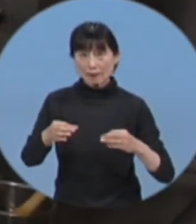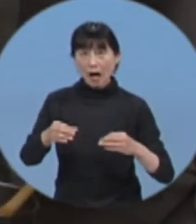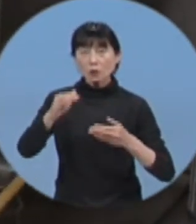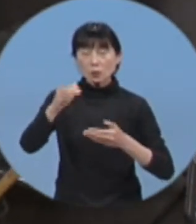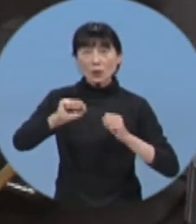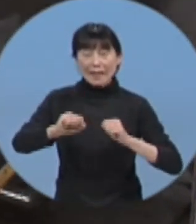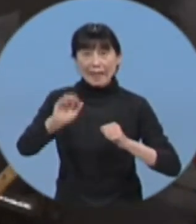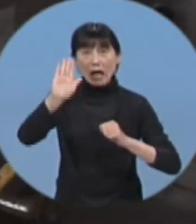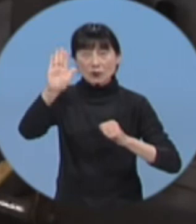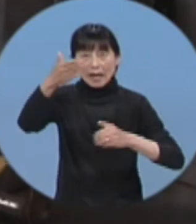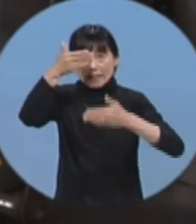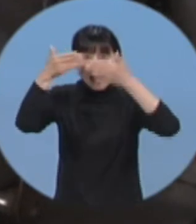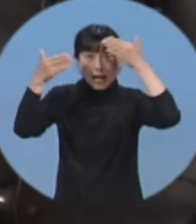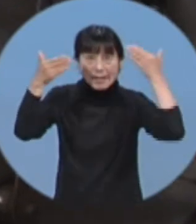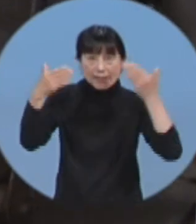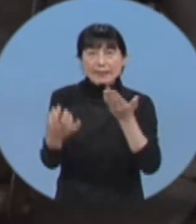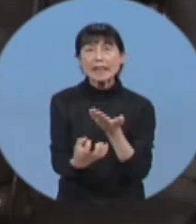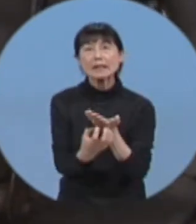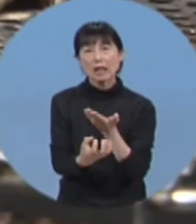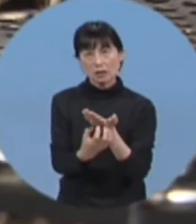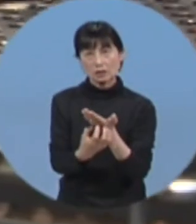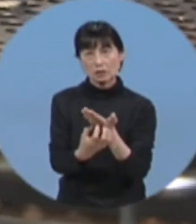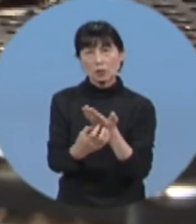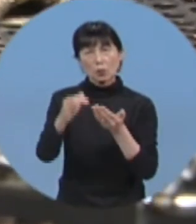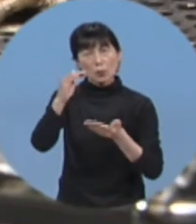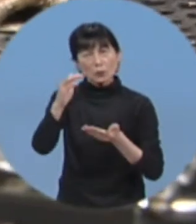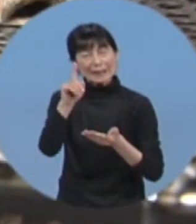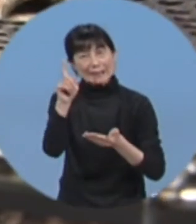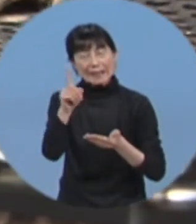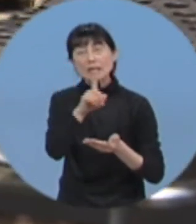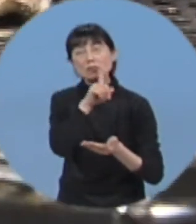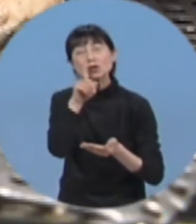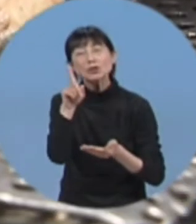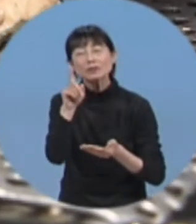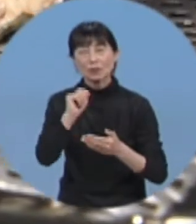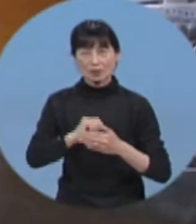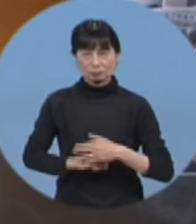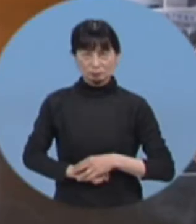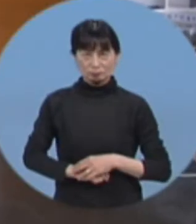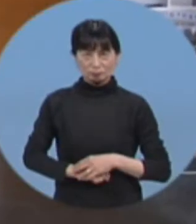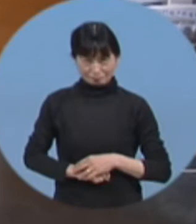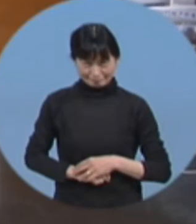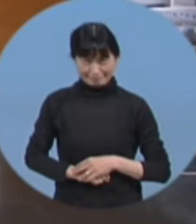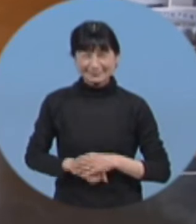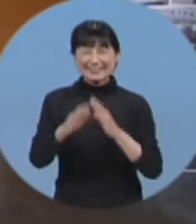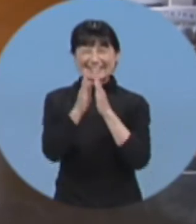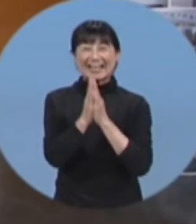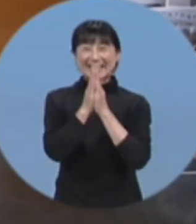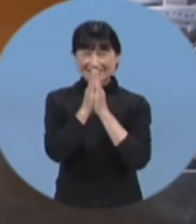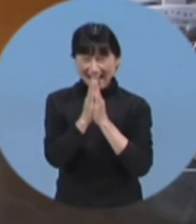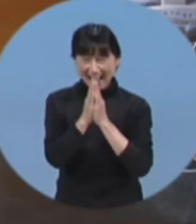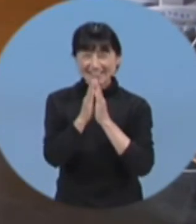をしてから丁寧に焼き上げるんですが、それは企業秘密だそうです。ではいただきます